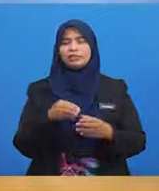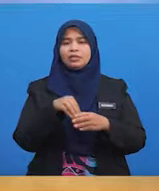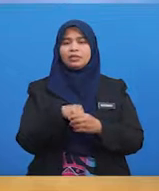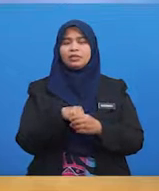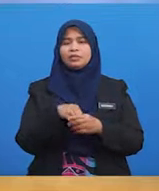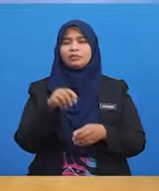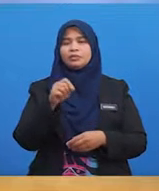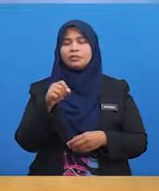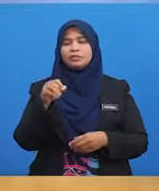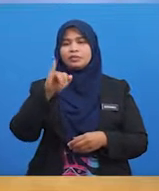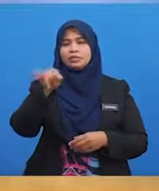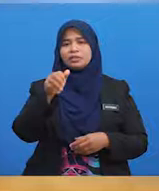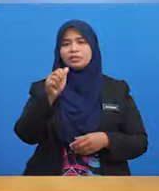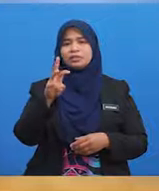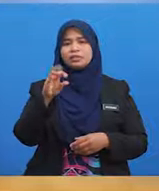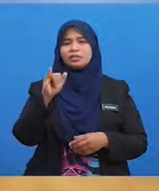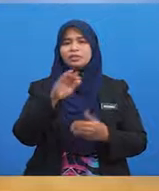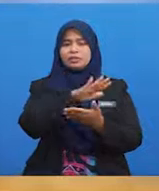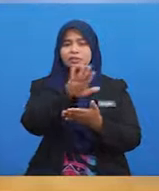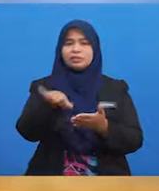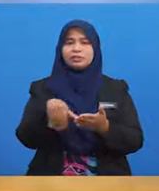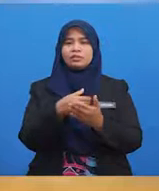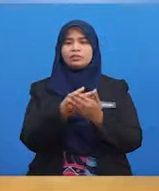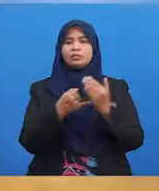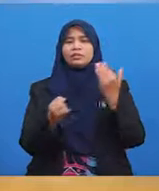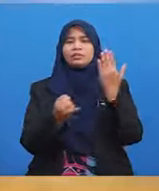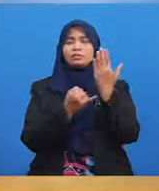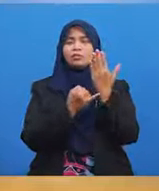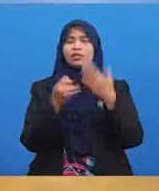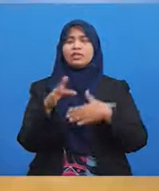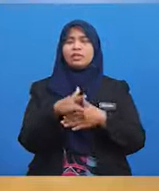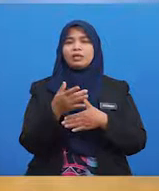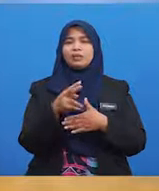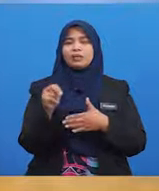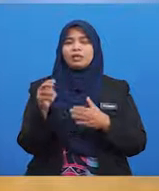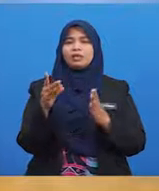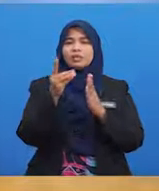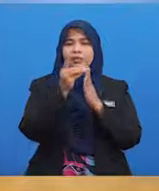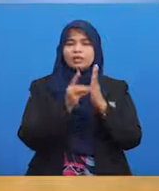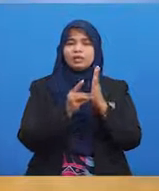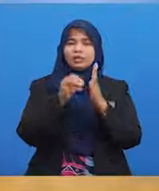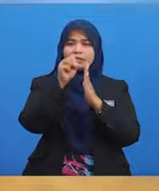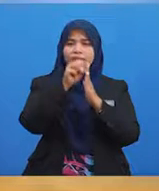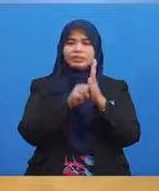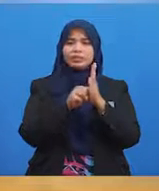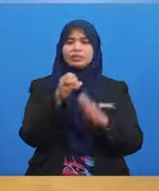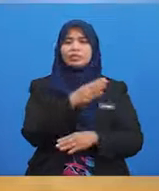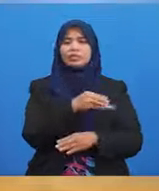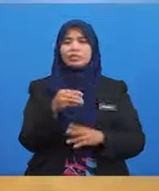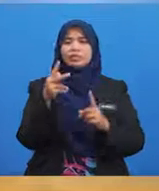Jawi, semua imbuhan awalan di, se dan